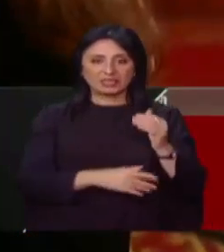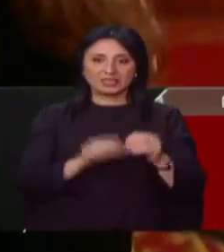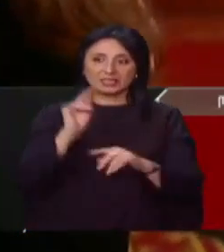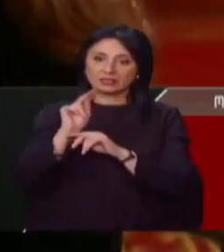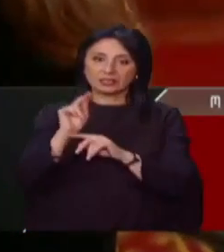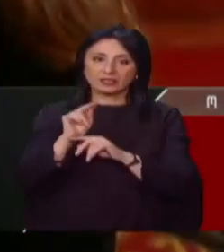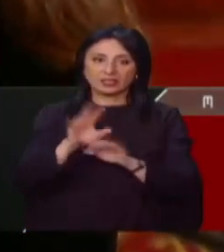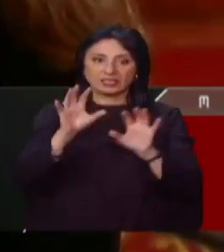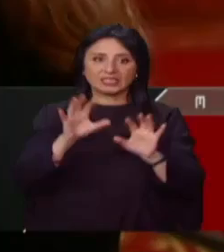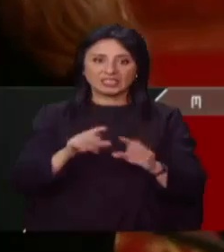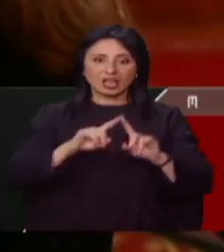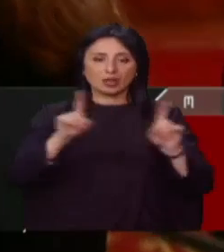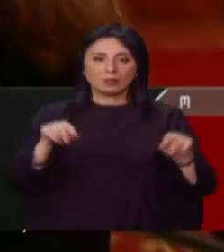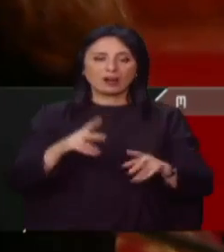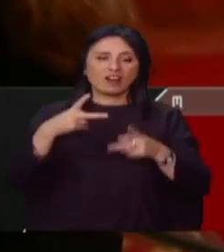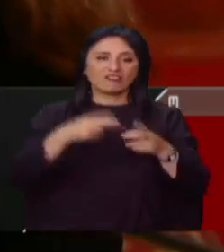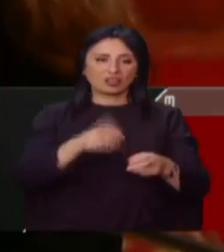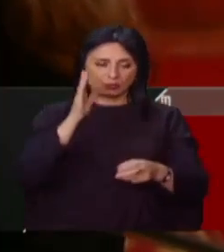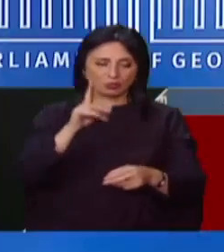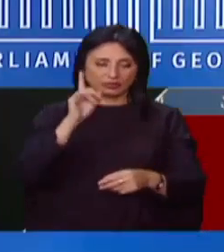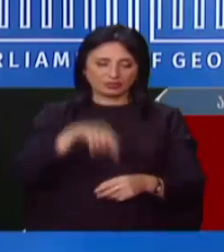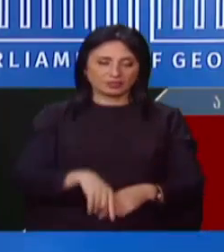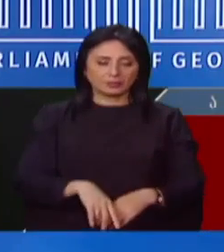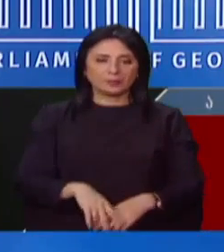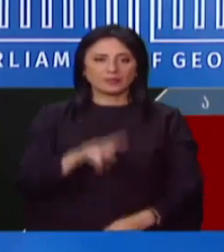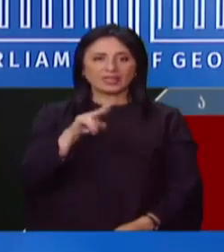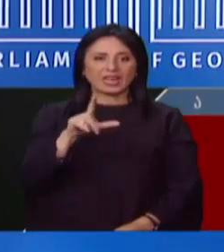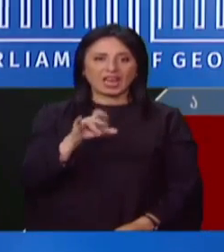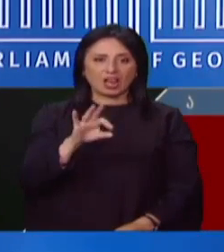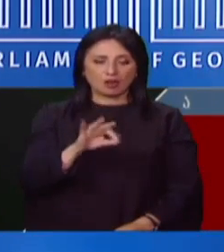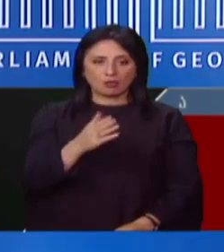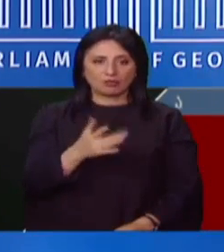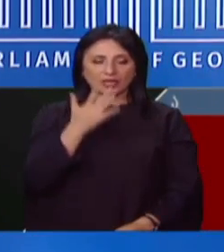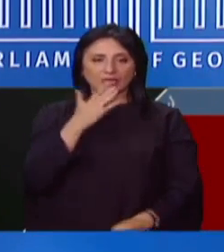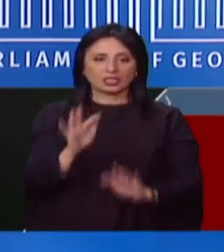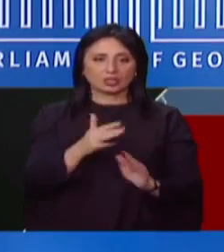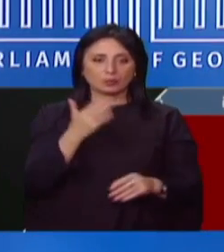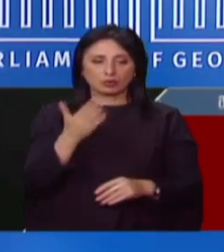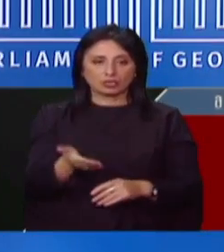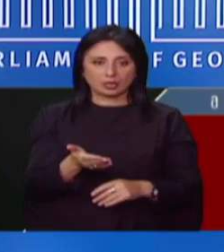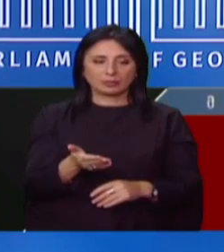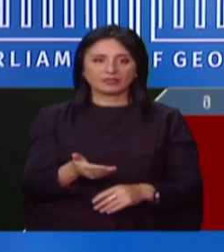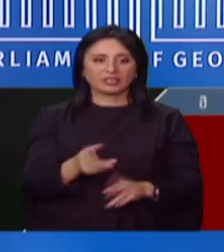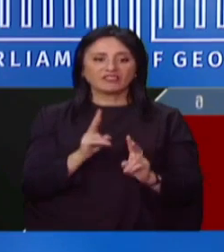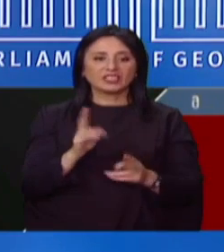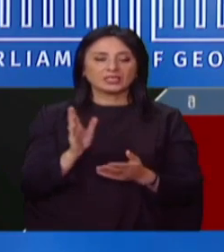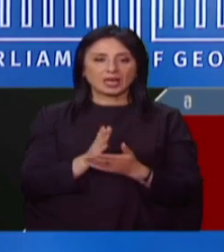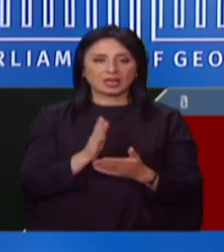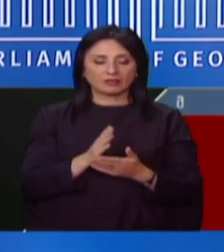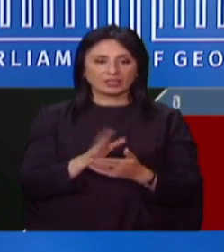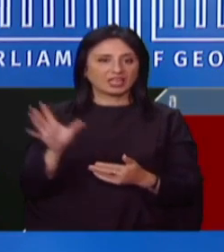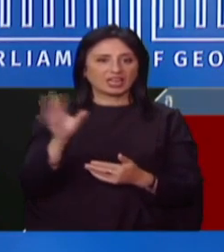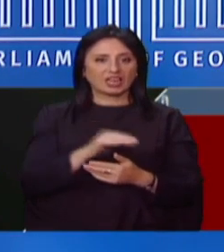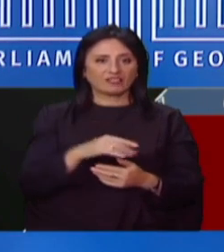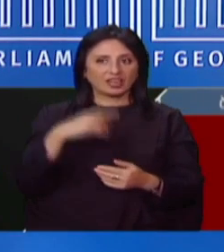მითითებით საკანონმდებლო პაკეტს ვეტოს დაადებს. ნელო ნაციონალ მოძრაობა ვინც არიან,